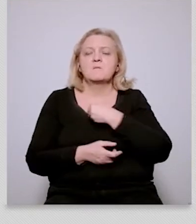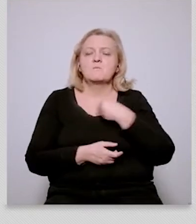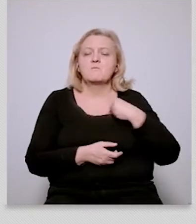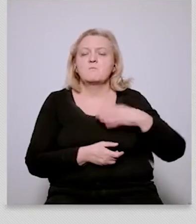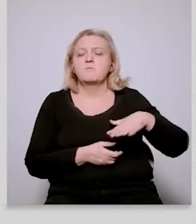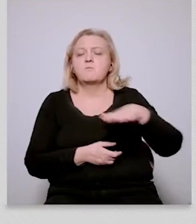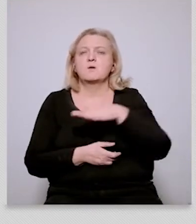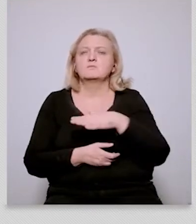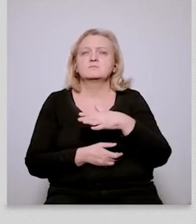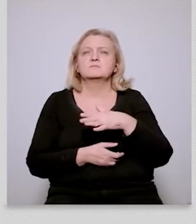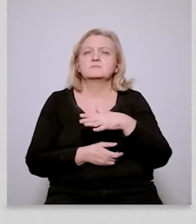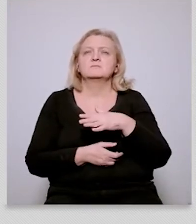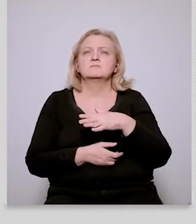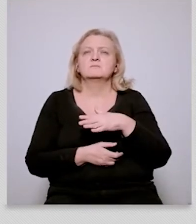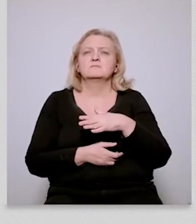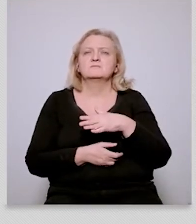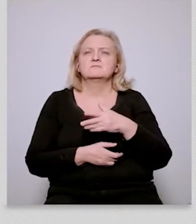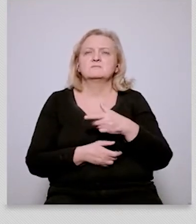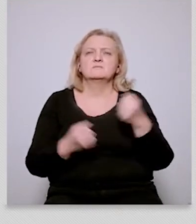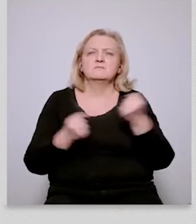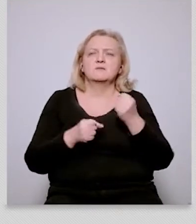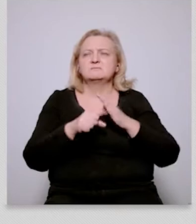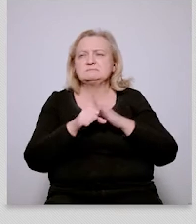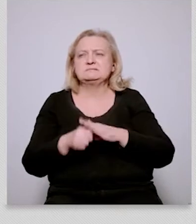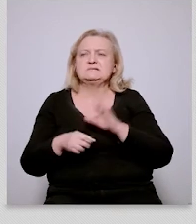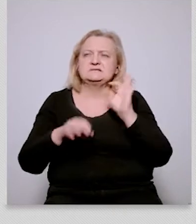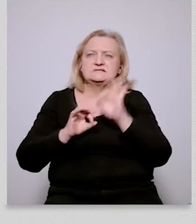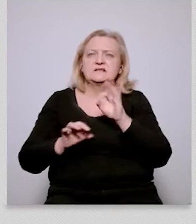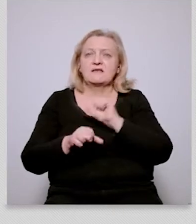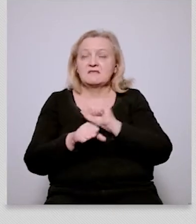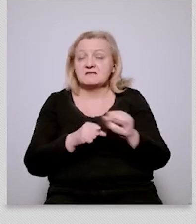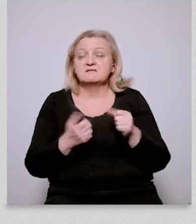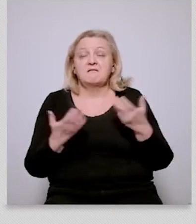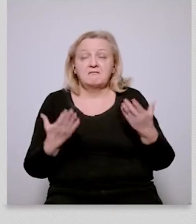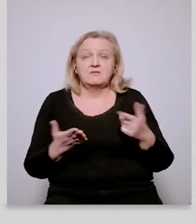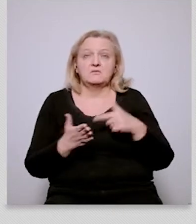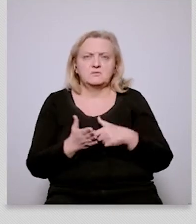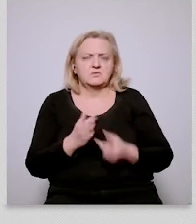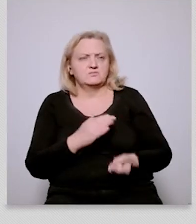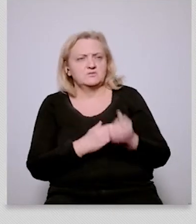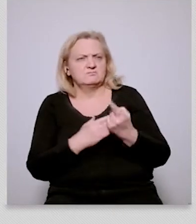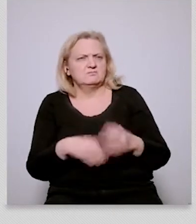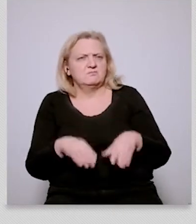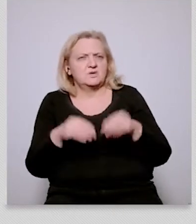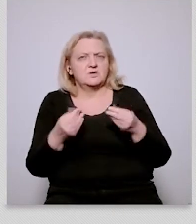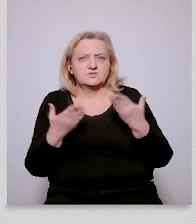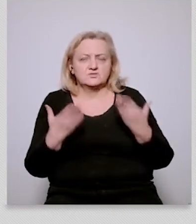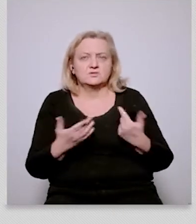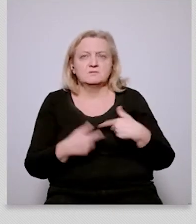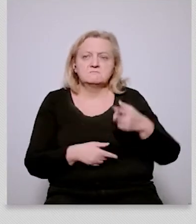jest niepotrzebnie upokarzana czy prześladowana i coś takiego się zaczęło coś takiego